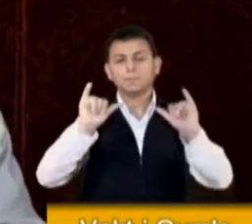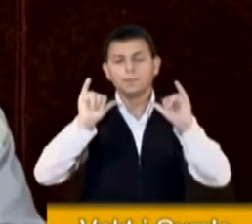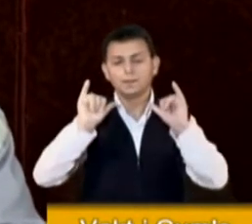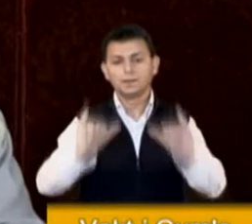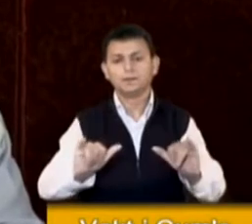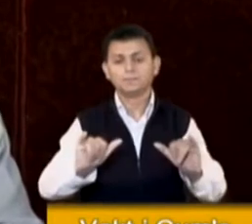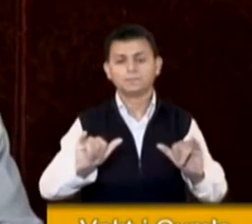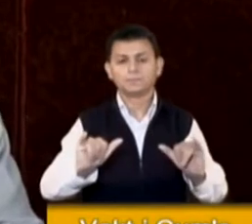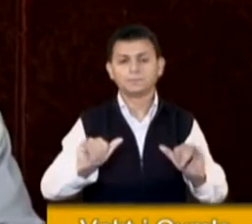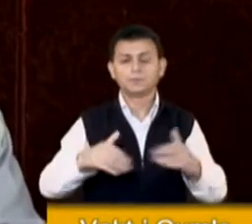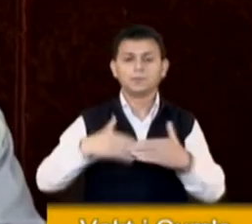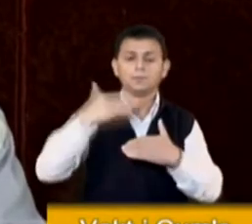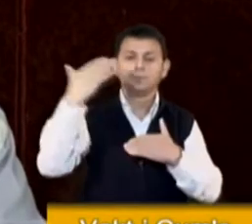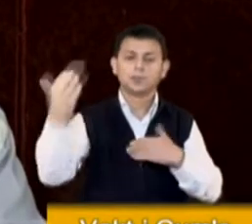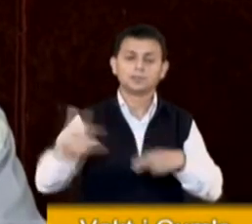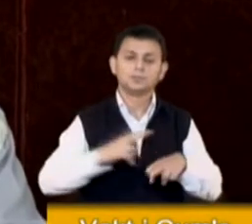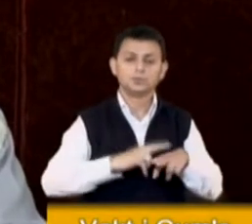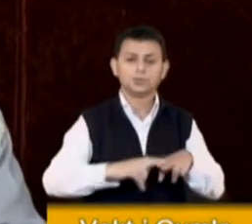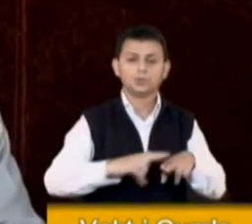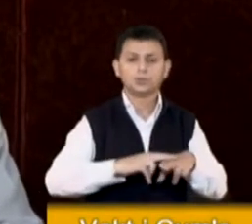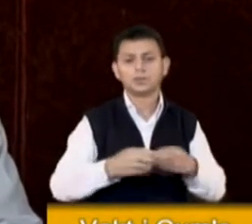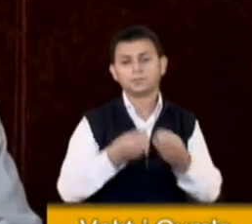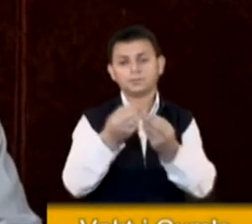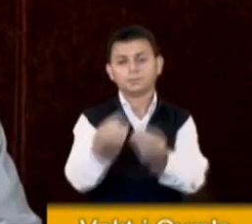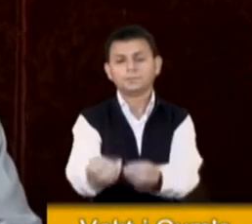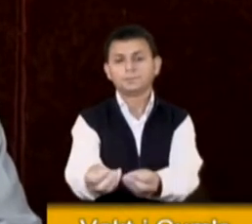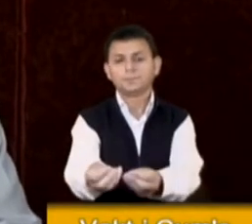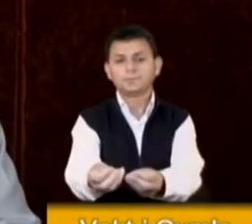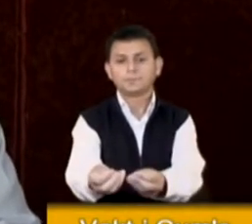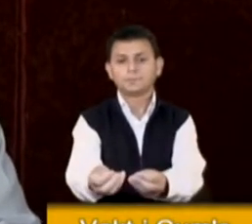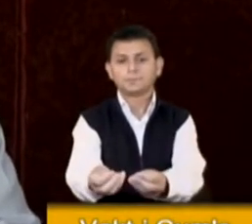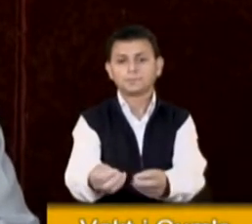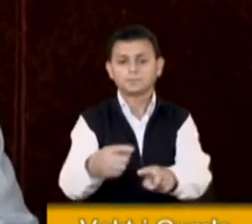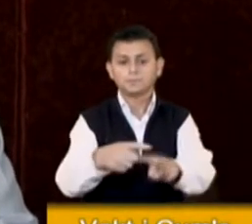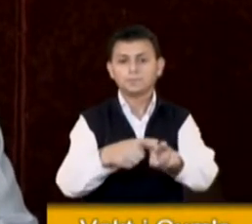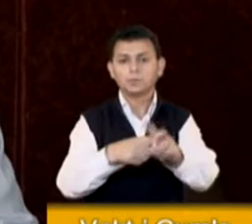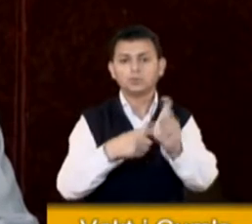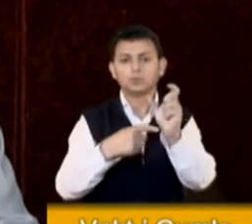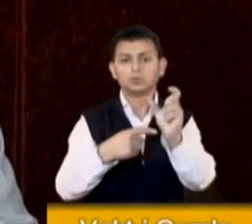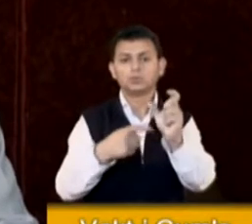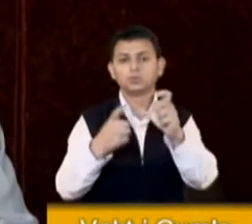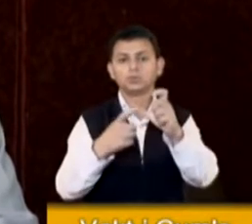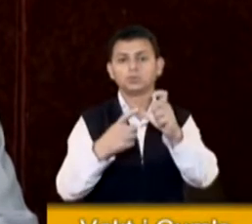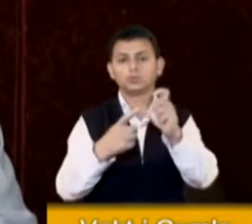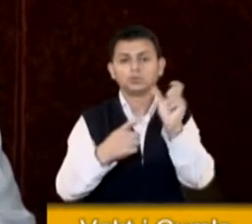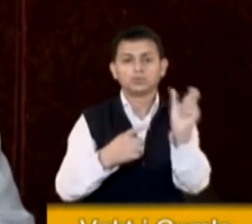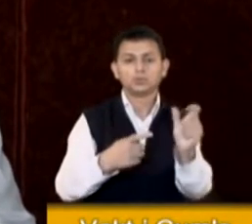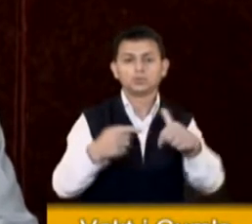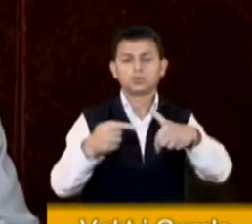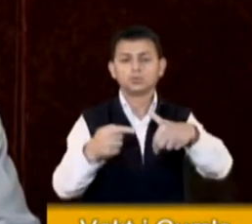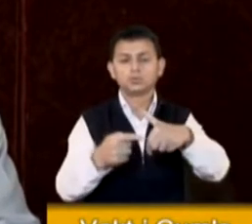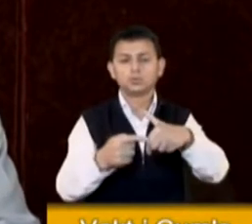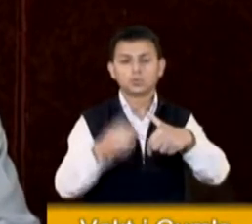aynı şekilde başka bir örnek, Yusuf Aleyhisselam'ın kıssasında